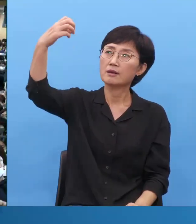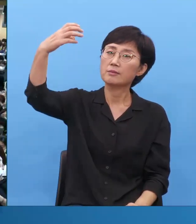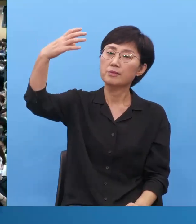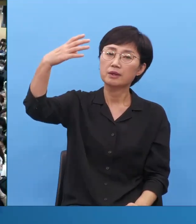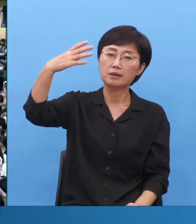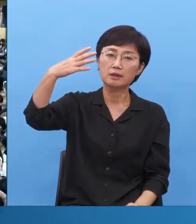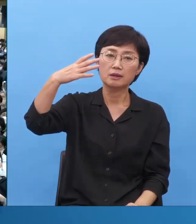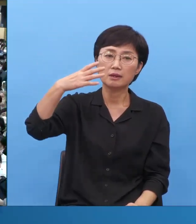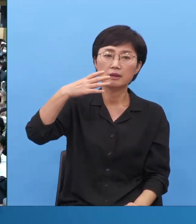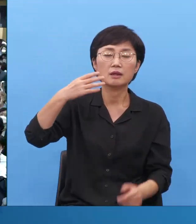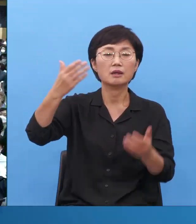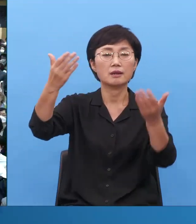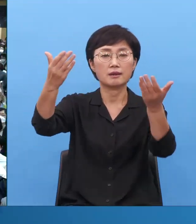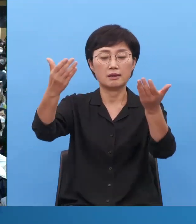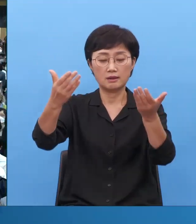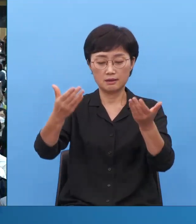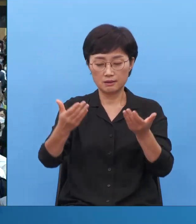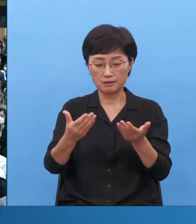내게